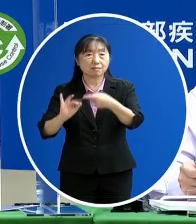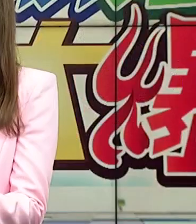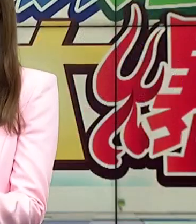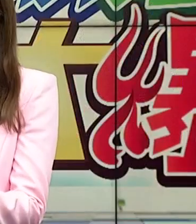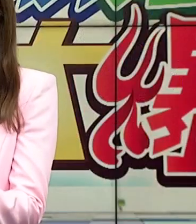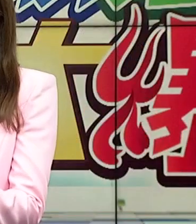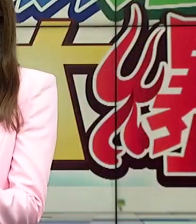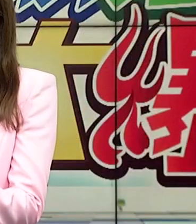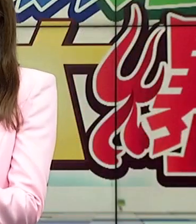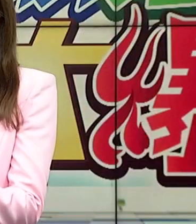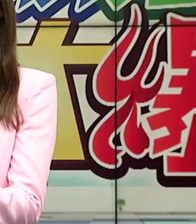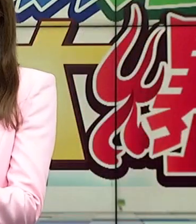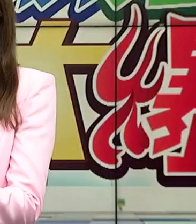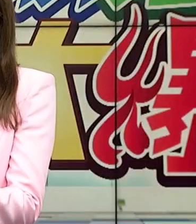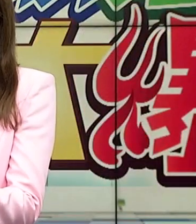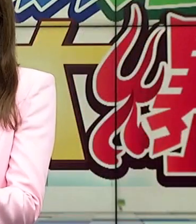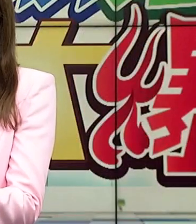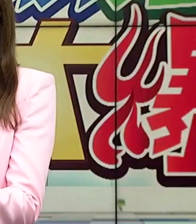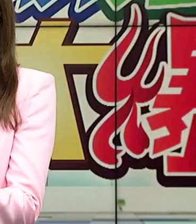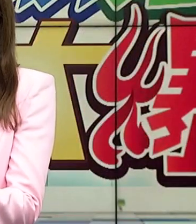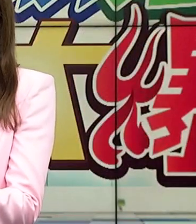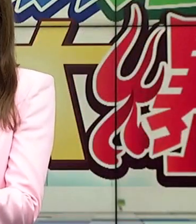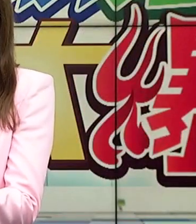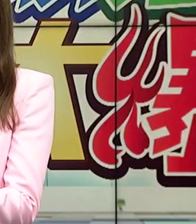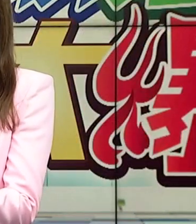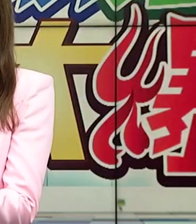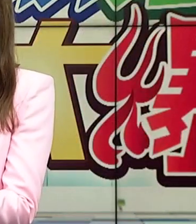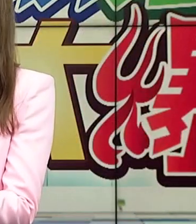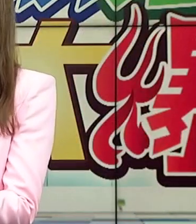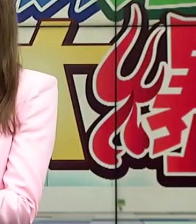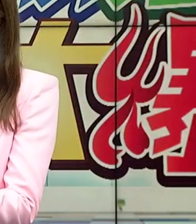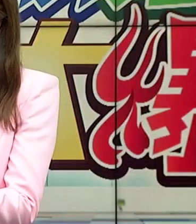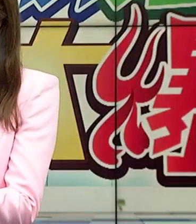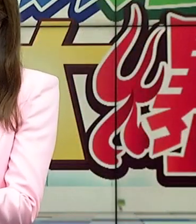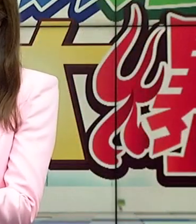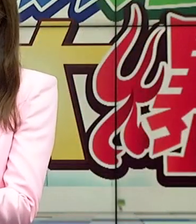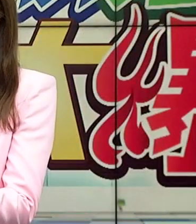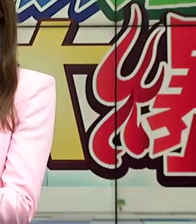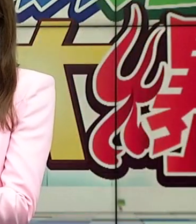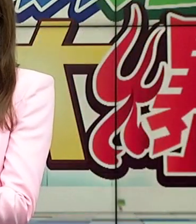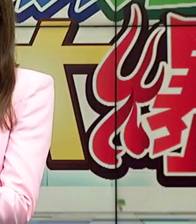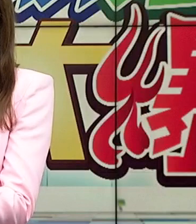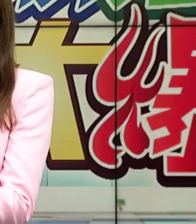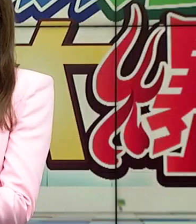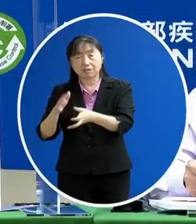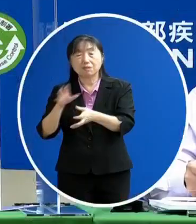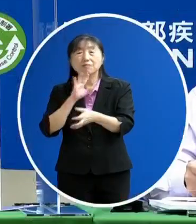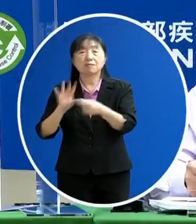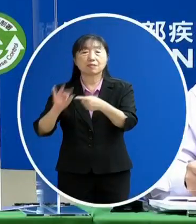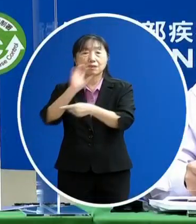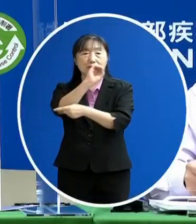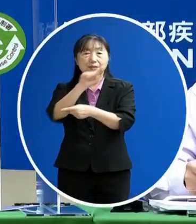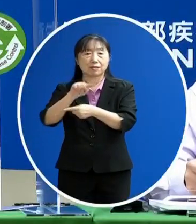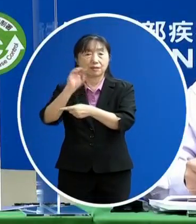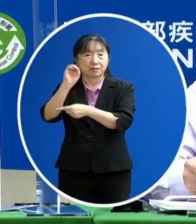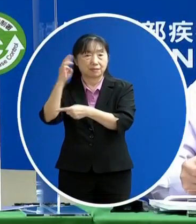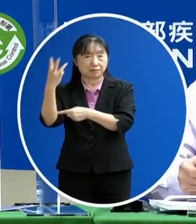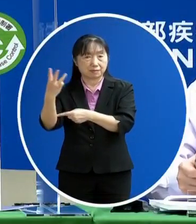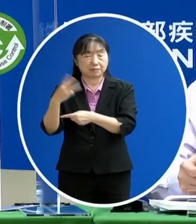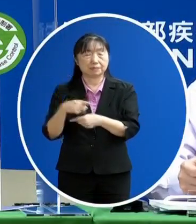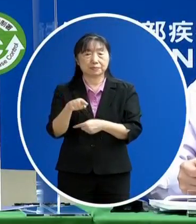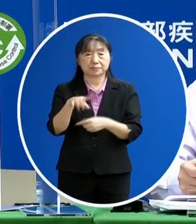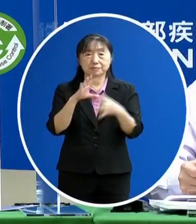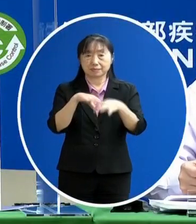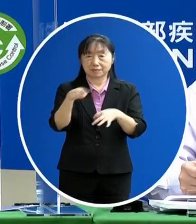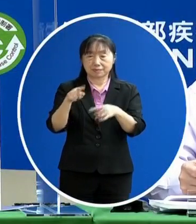罚了。你不觉得很荒谬吗？我如果说我一天的惩罚是1/1000，好歹这家